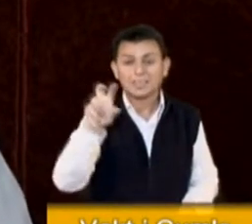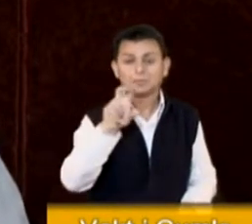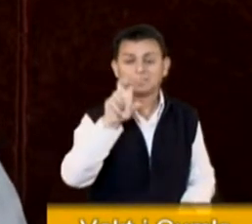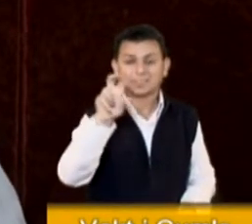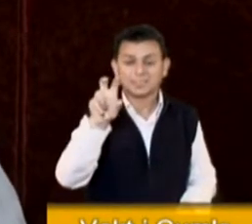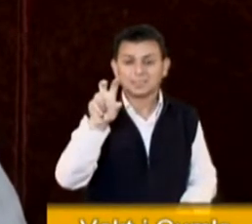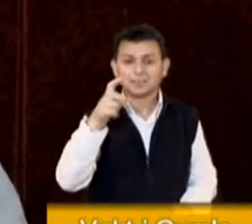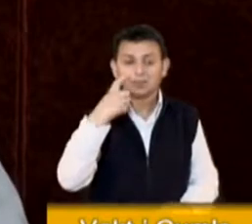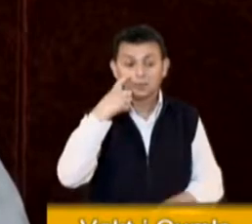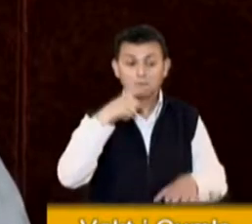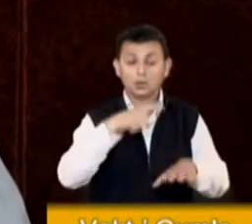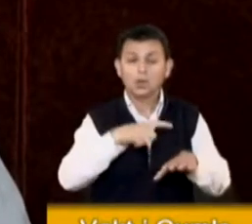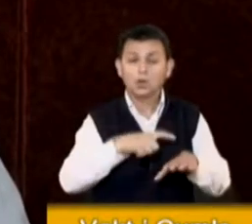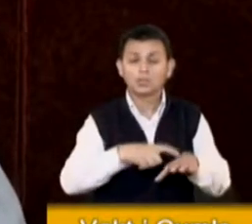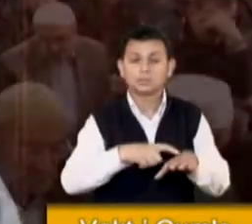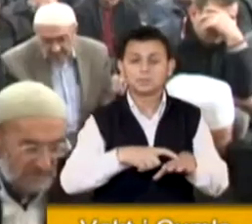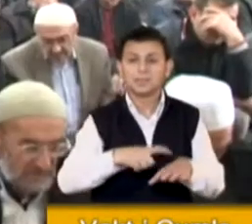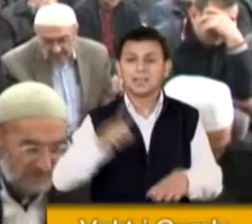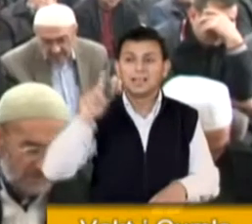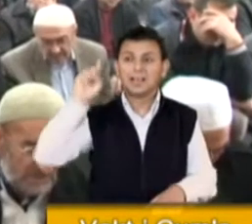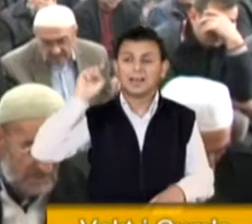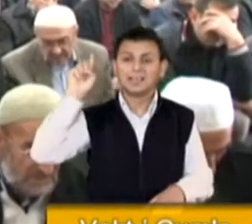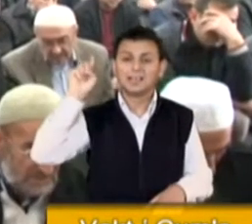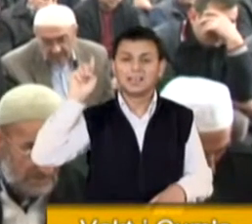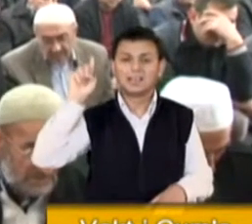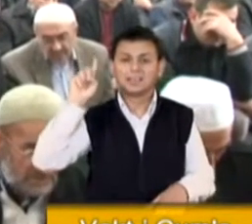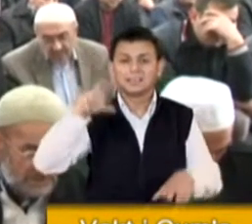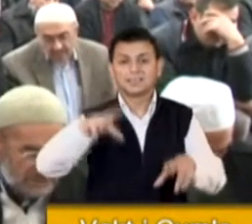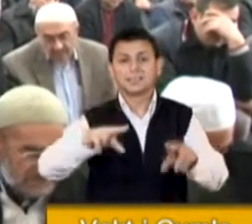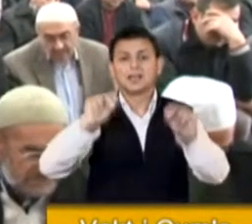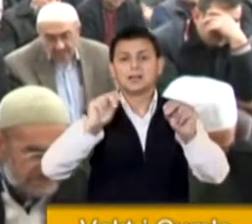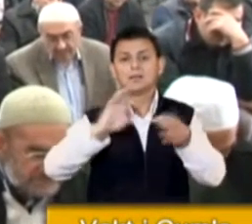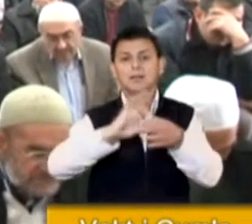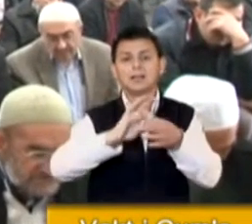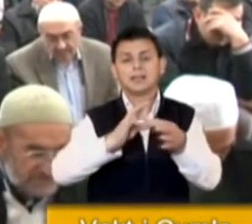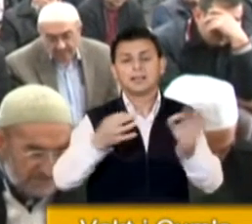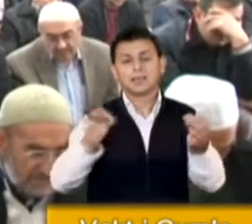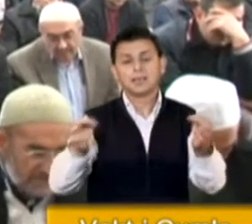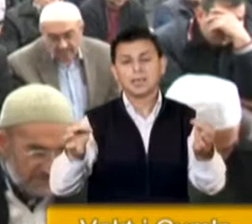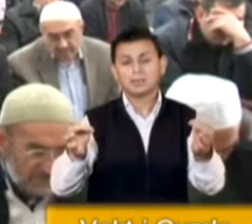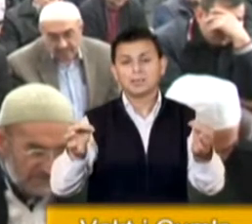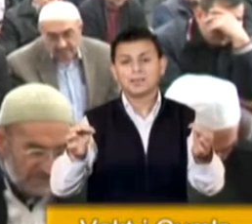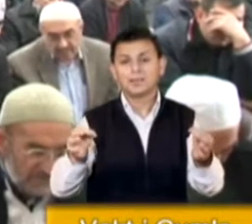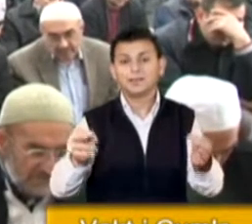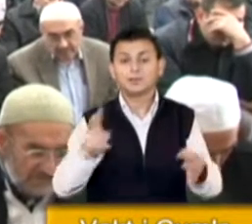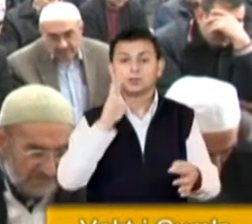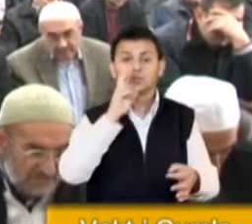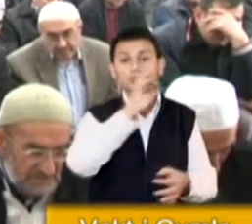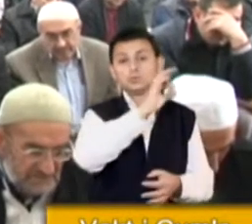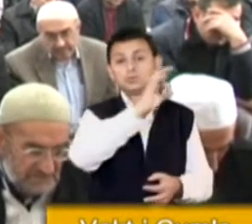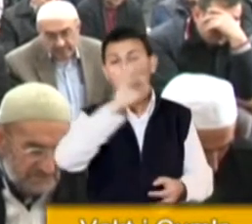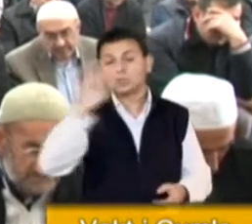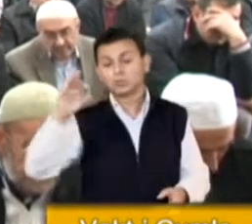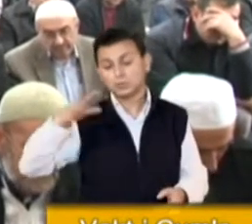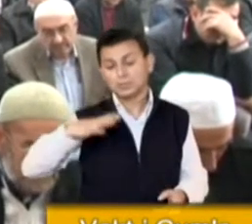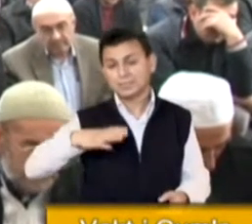değmesinden, nazardan Allahu Zülcelal'ın tam kelimelerine, sonsuz iradesine